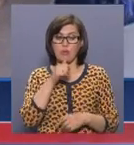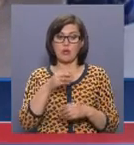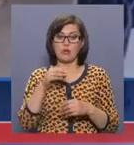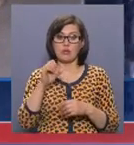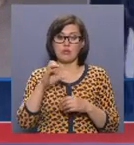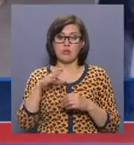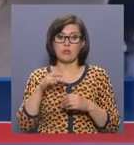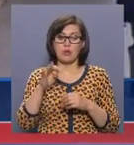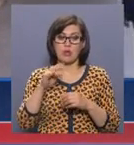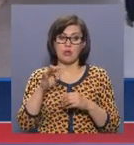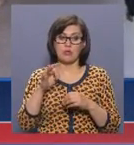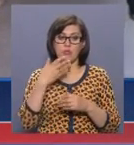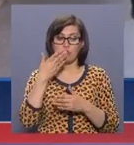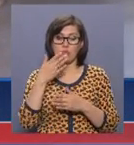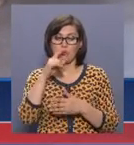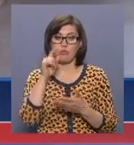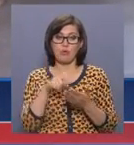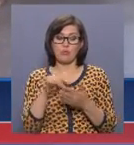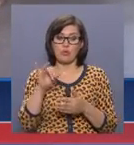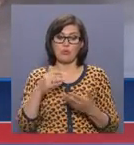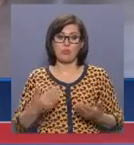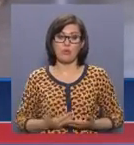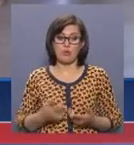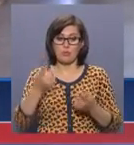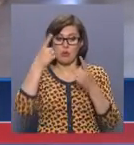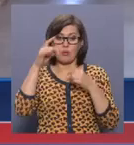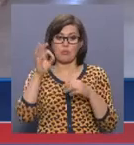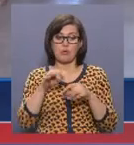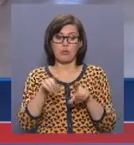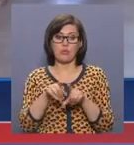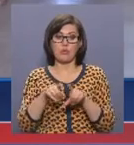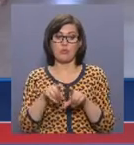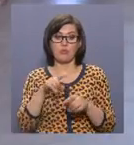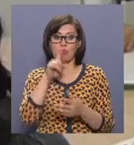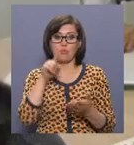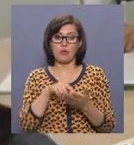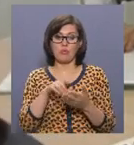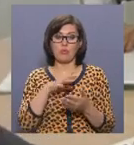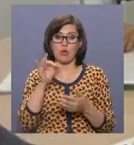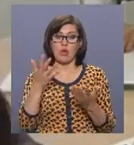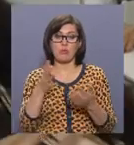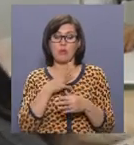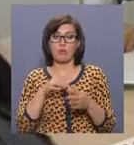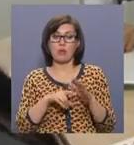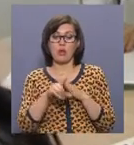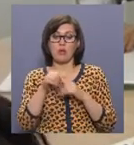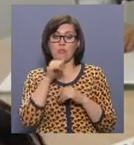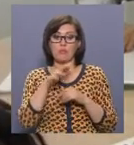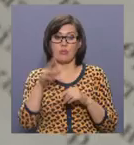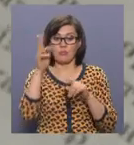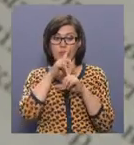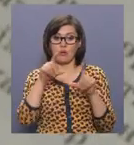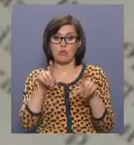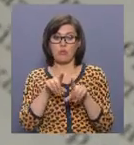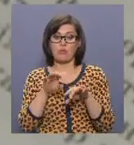Баян Мақсатқызы жайында сұрақтар болды. Оның өмірі мен шығармашылық жайында сауалдар кездесті. Қалай болса да, ең алғашқы сынақ мектеп